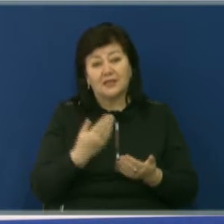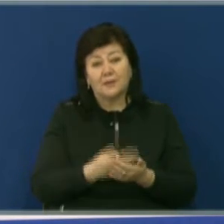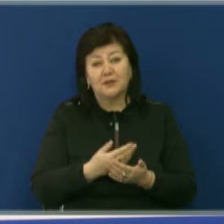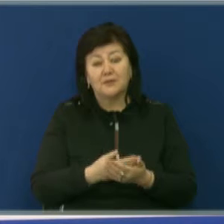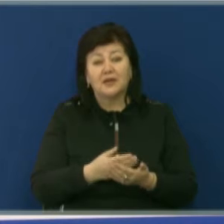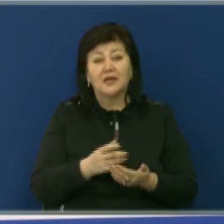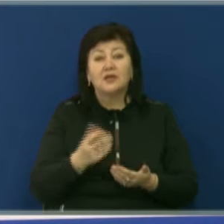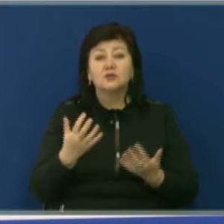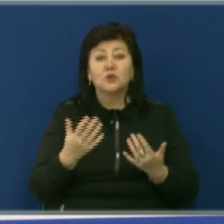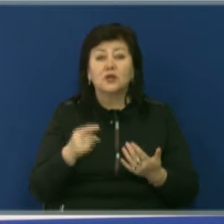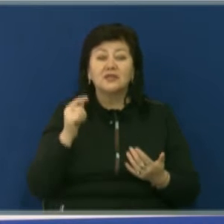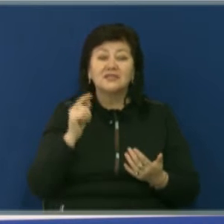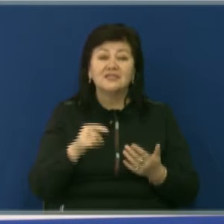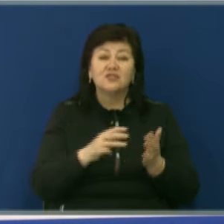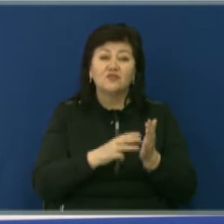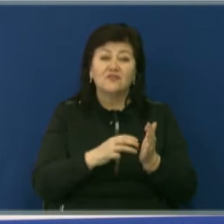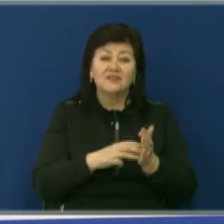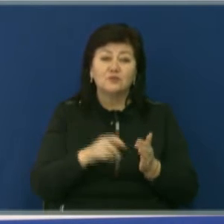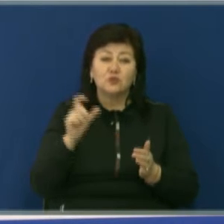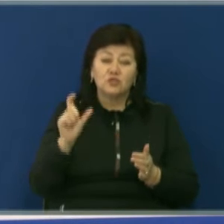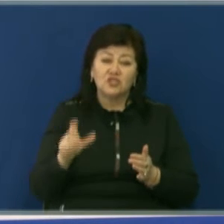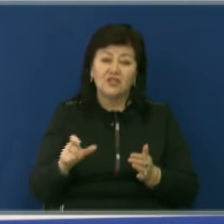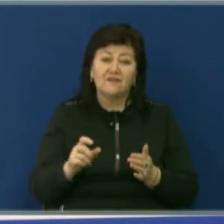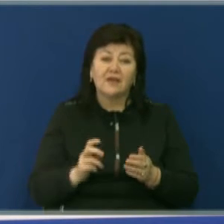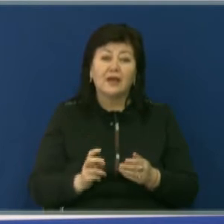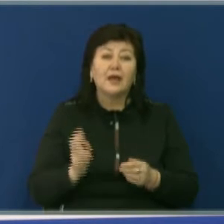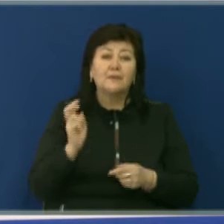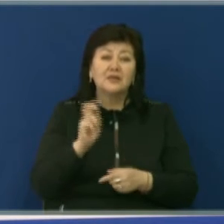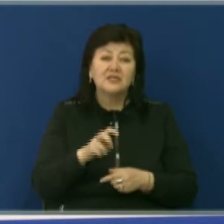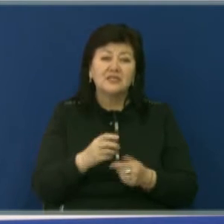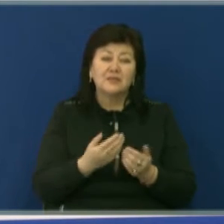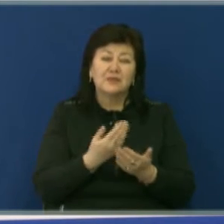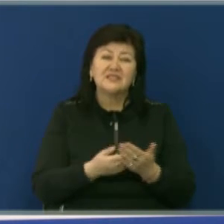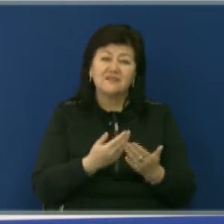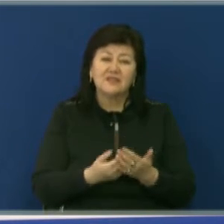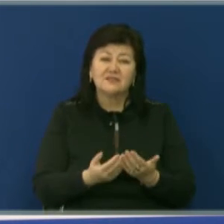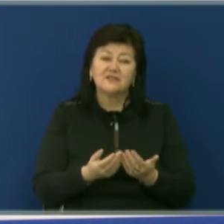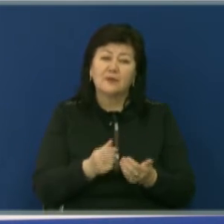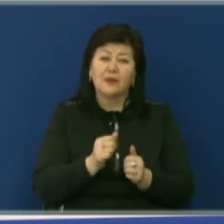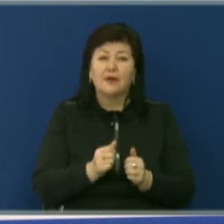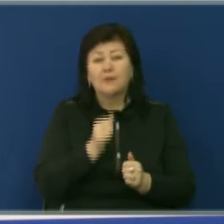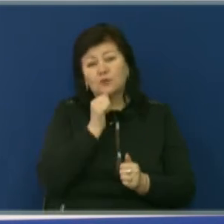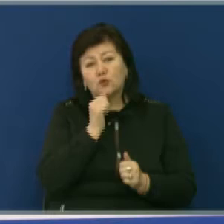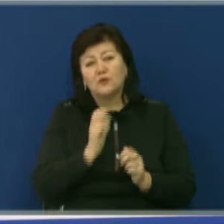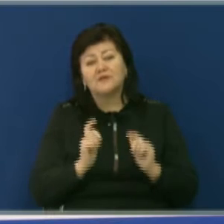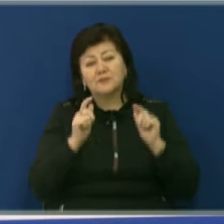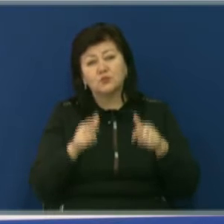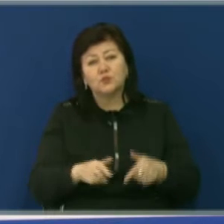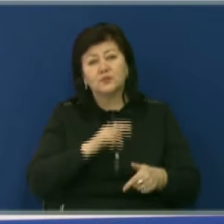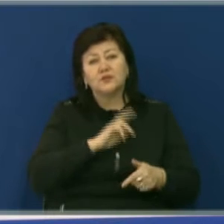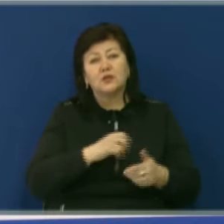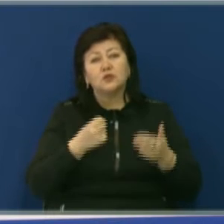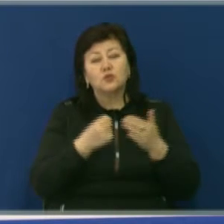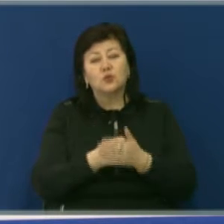жұмыс іздеген 1849 адам жүгінген, оның 23% немесе 427 адам 29 жасқа